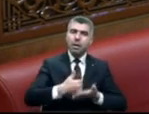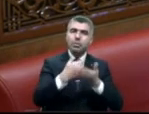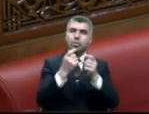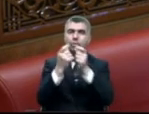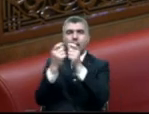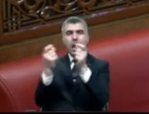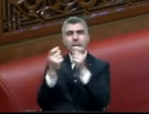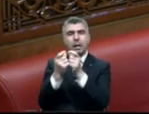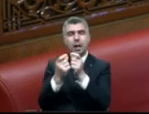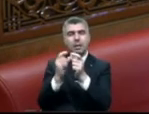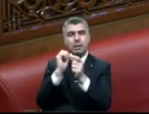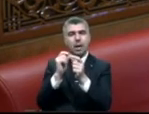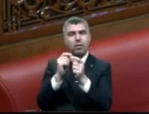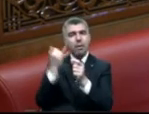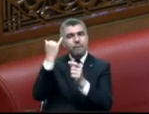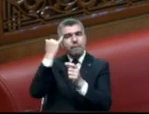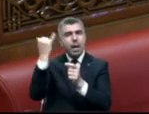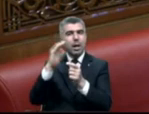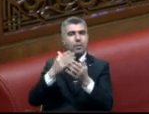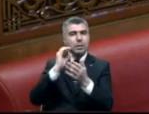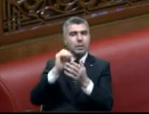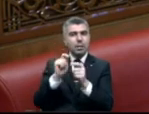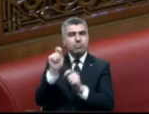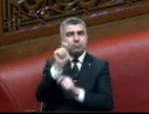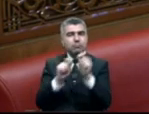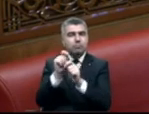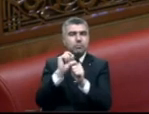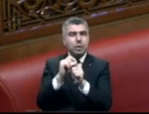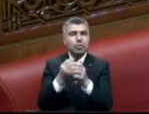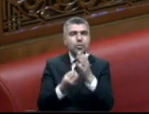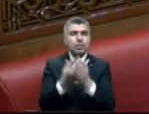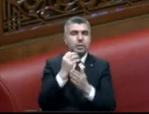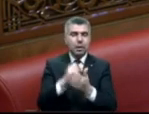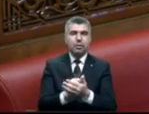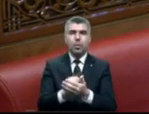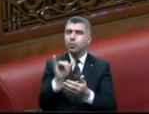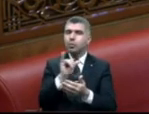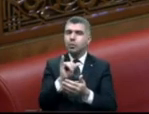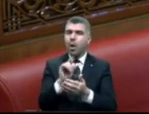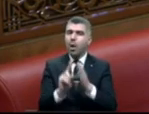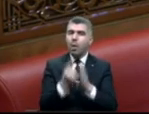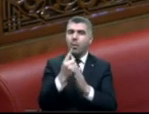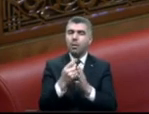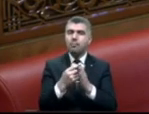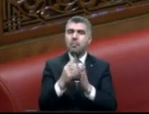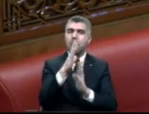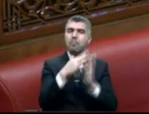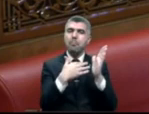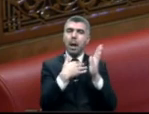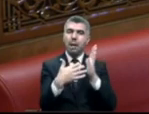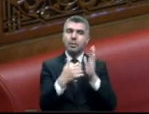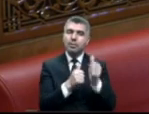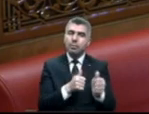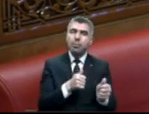المقاولات الصغيرة جدا والأنشطة المدررة للدخل مع تعزيزها وتجويدها وتعلق الأمر بالخصوص ببرامج